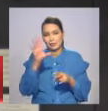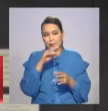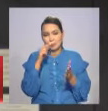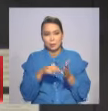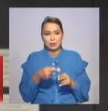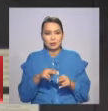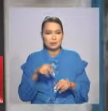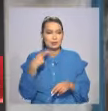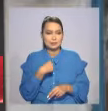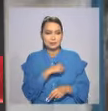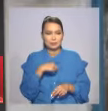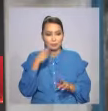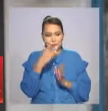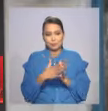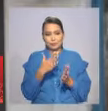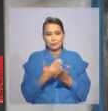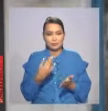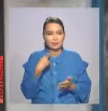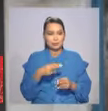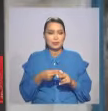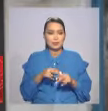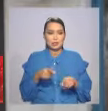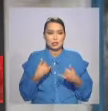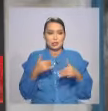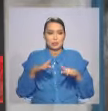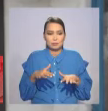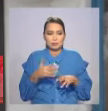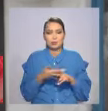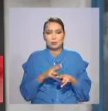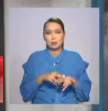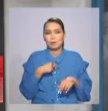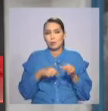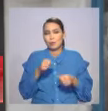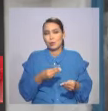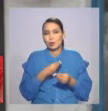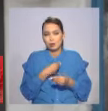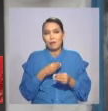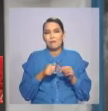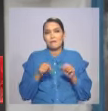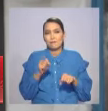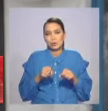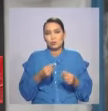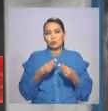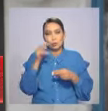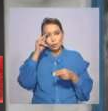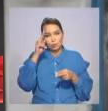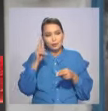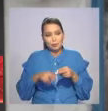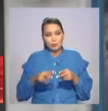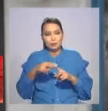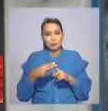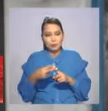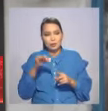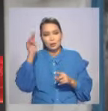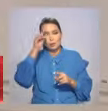свою жизнь, как сломал ее я. В учреждении, в котором я сейчас нахожусь, появилась для меня такая возможность закончить свою, так сказать, необразованность, стать